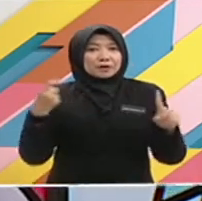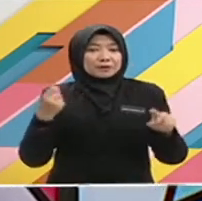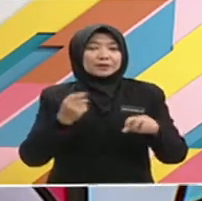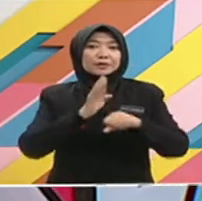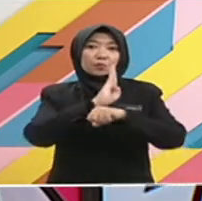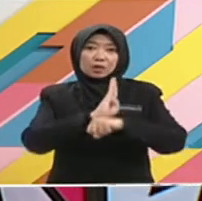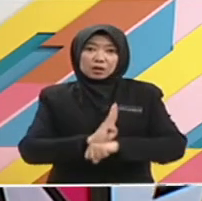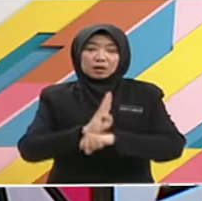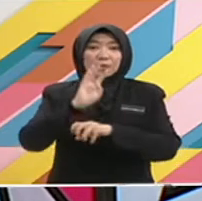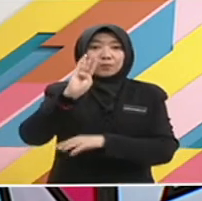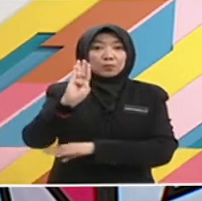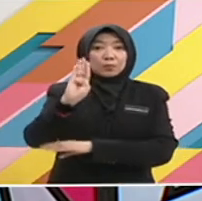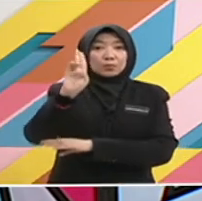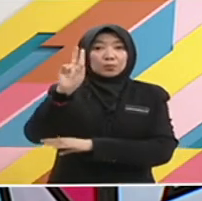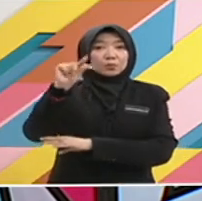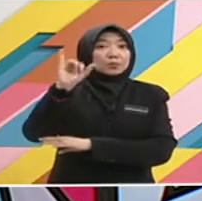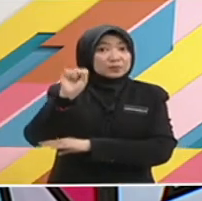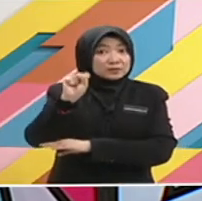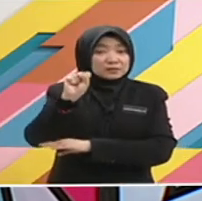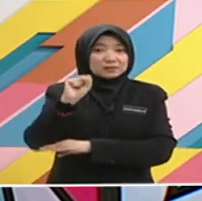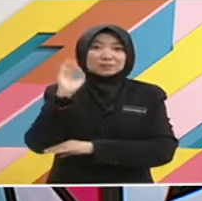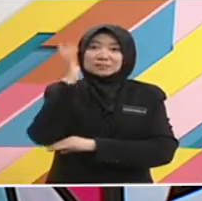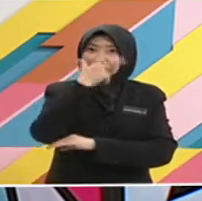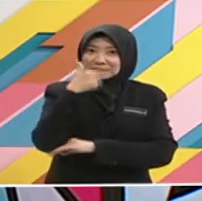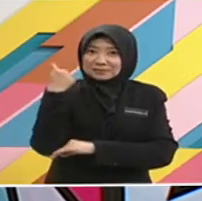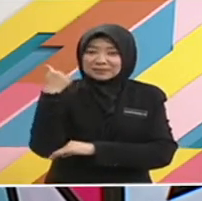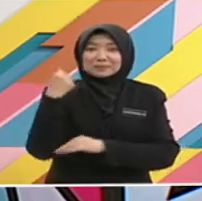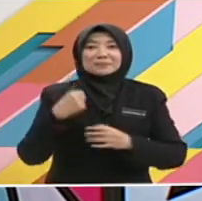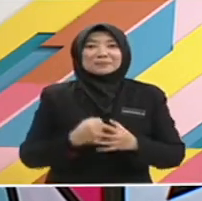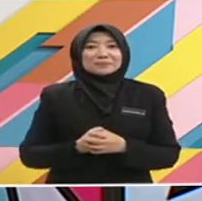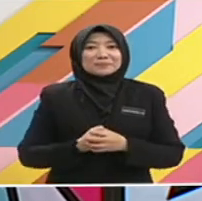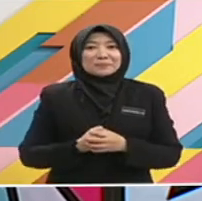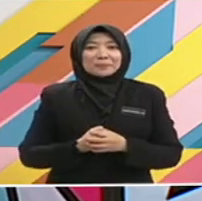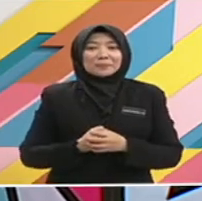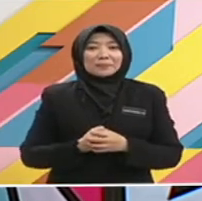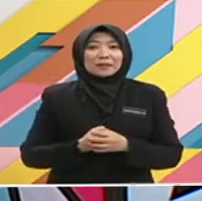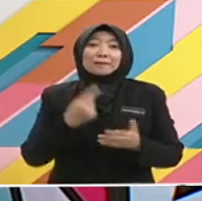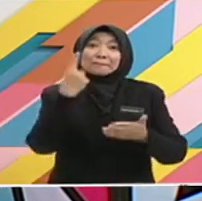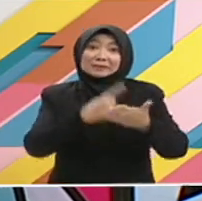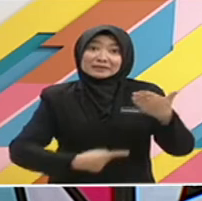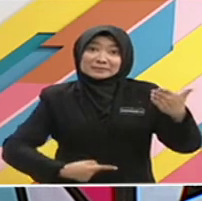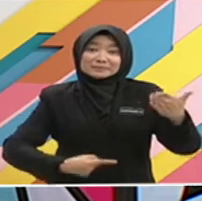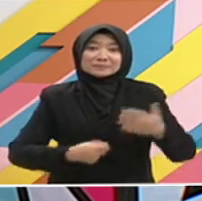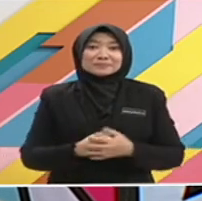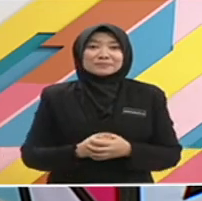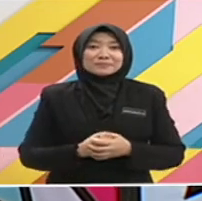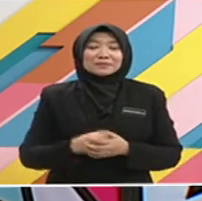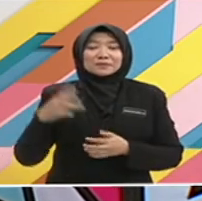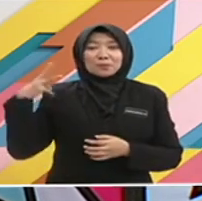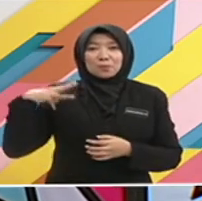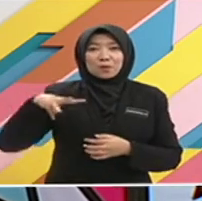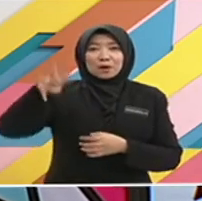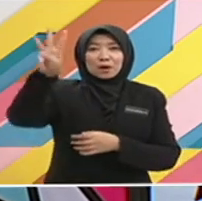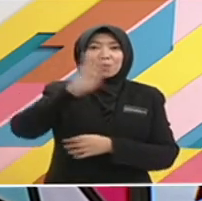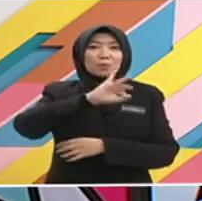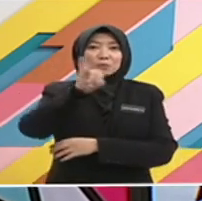Betul tak cikgu? Ya. Yang ini cantik dia. Okey. Yang kedua ni pula? Yang ini, wow, namanya Jala Budi. Jala